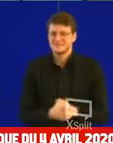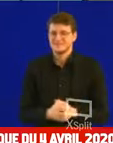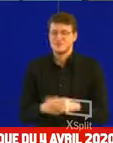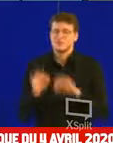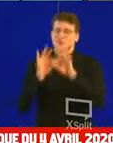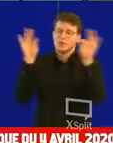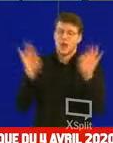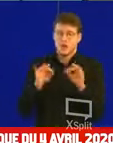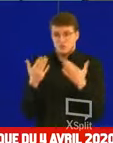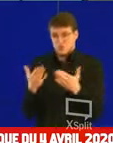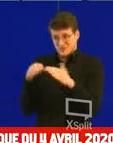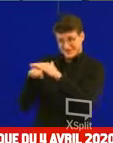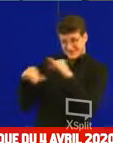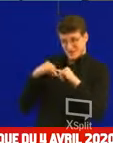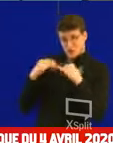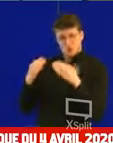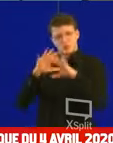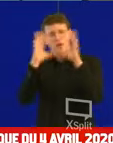si